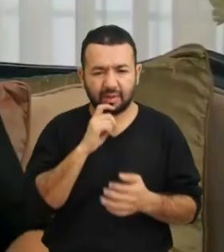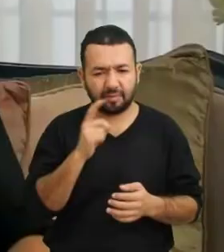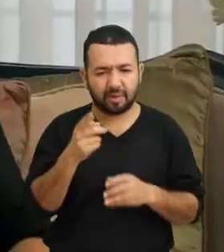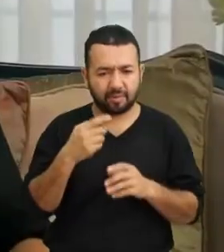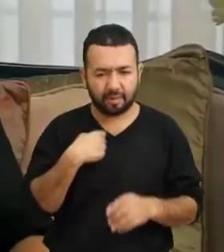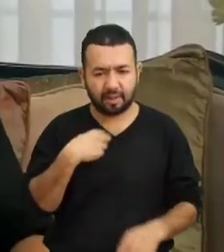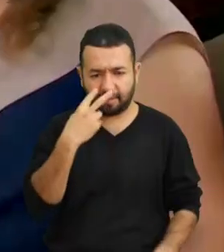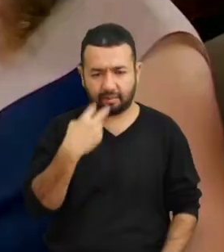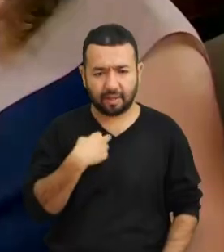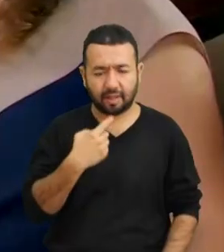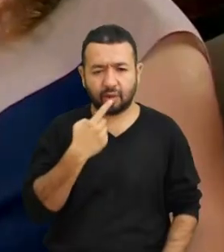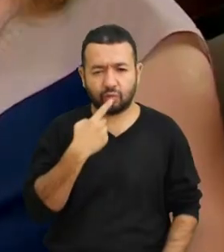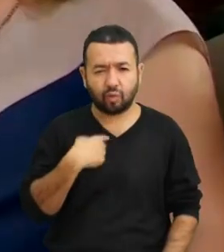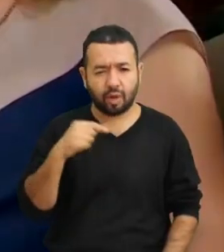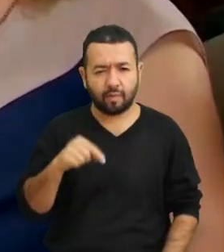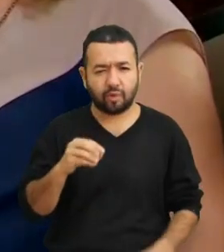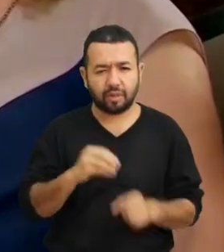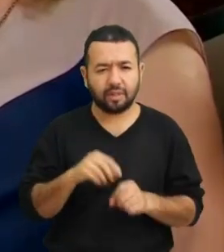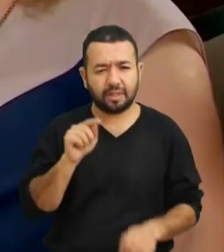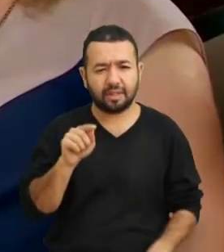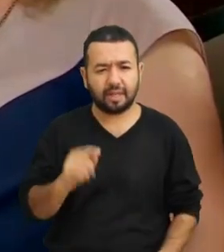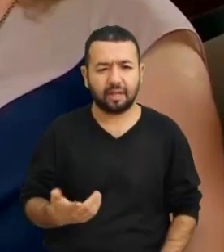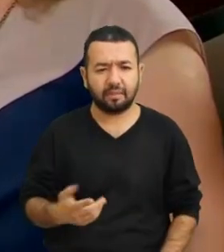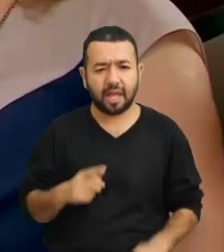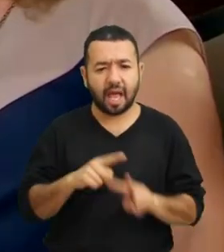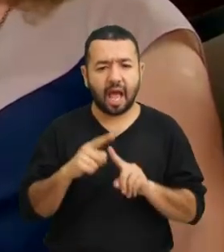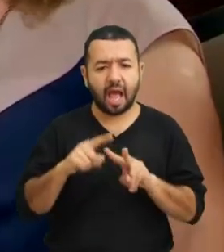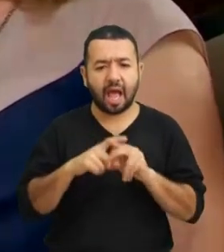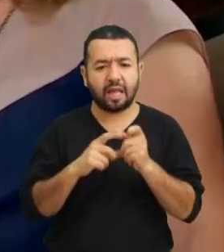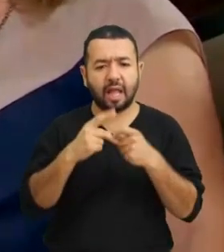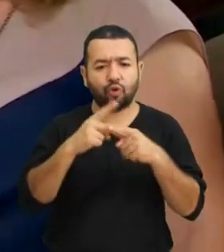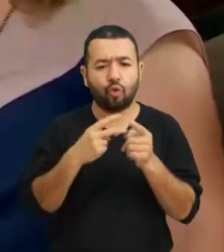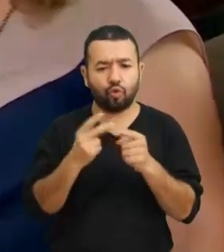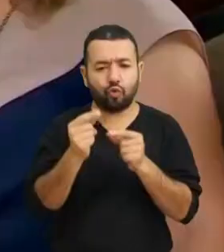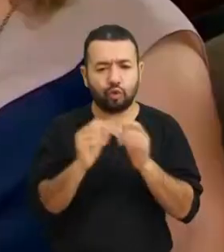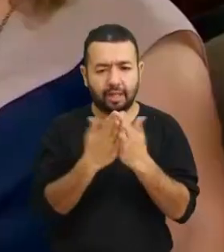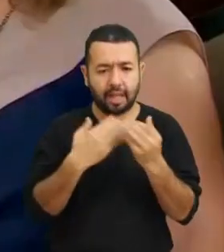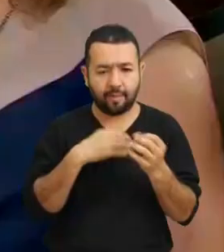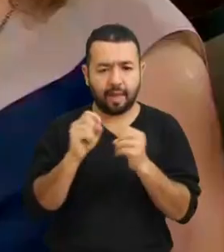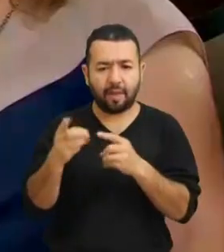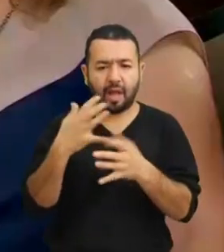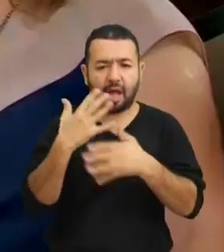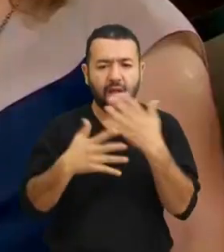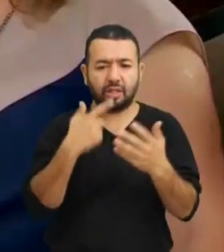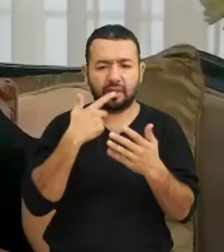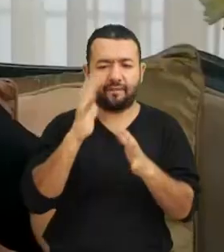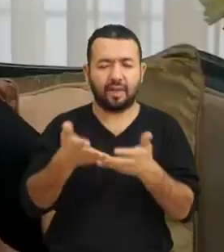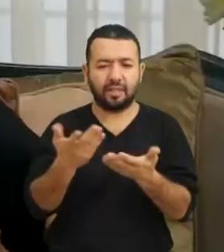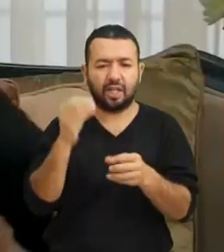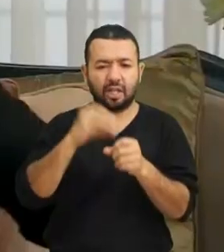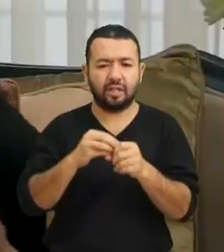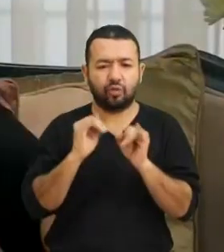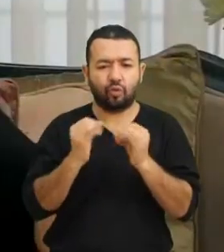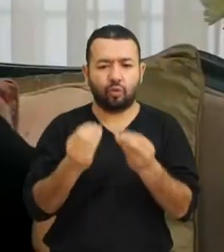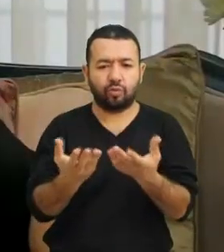bak. Söyle de bu aralar sana böyle bir atasözü deyimler kitabı alayım. Hepsini birbirine karıştırdın, içine attın yani lafların.